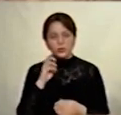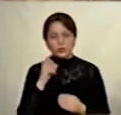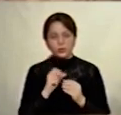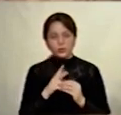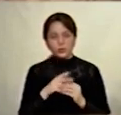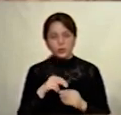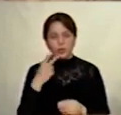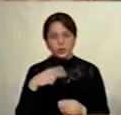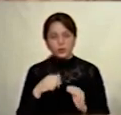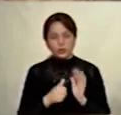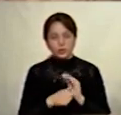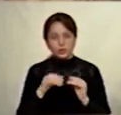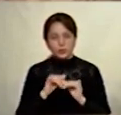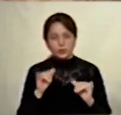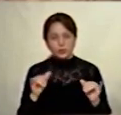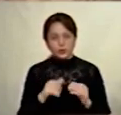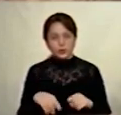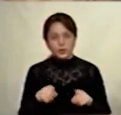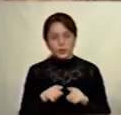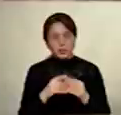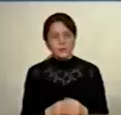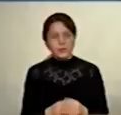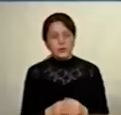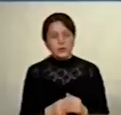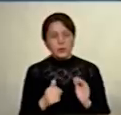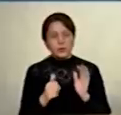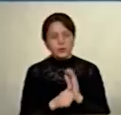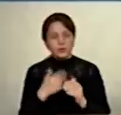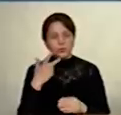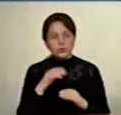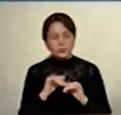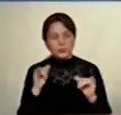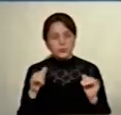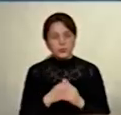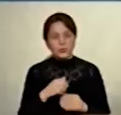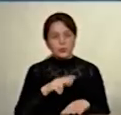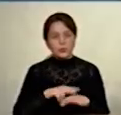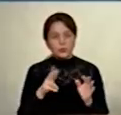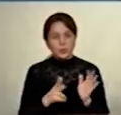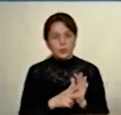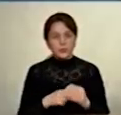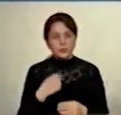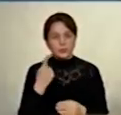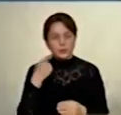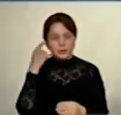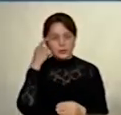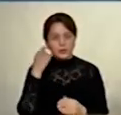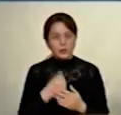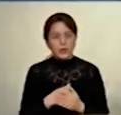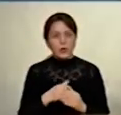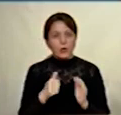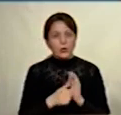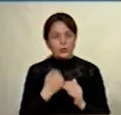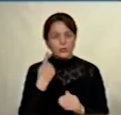ni 26 ga ko'paytirishdik, hisoblashni bajaramiz. 6 ni 3 ga ko'paytirsak 18, 1 dilda, 6 ni 1